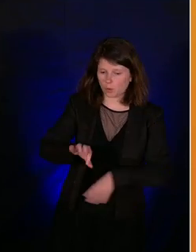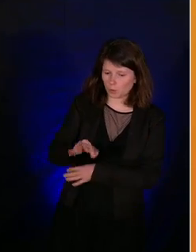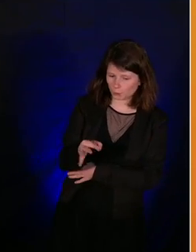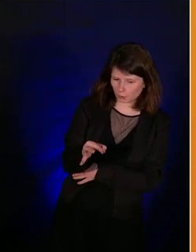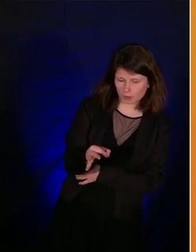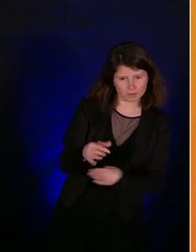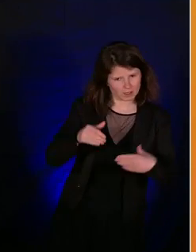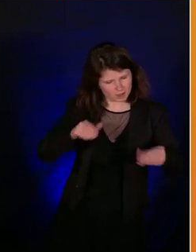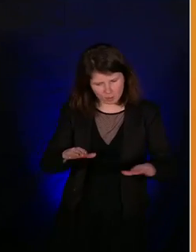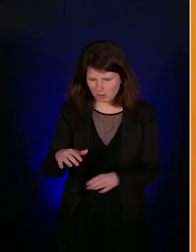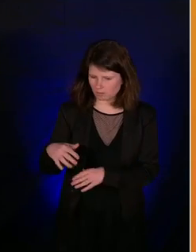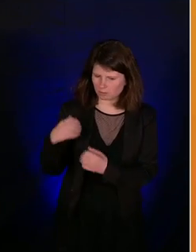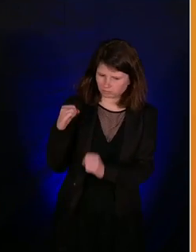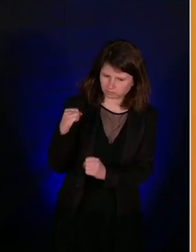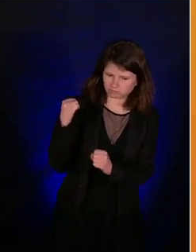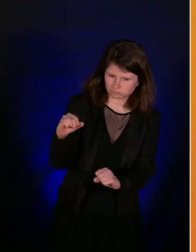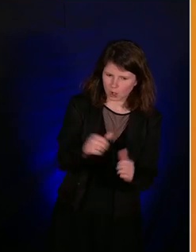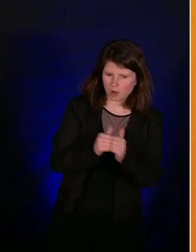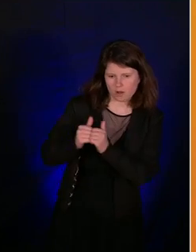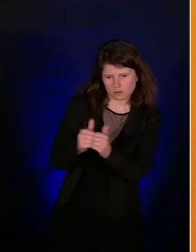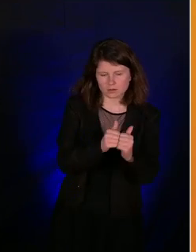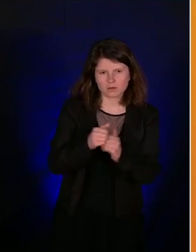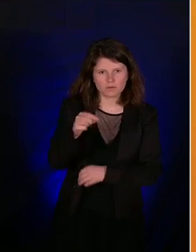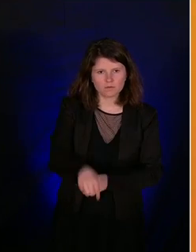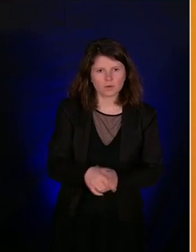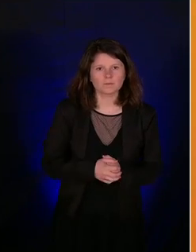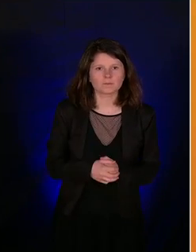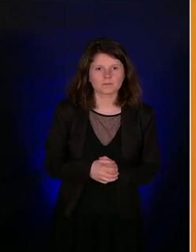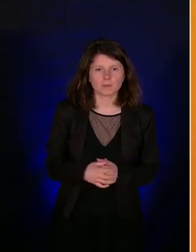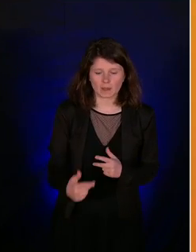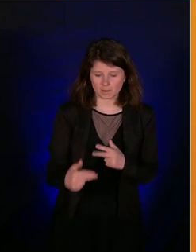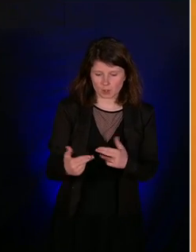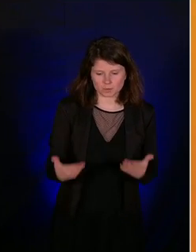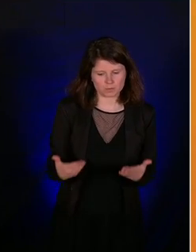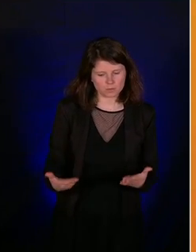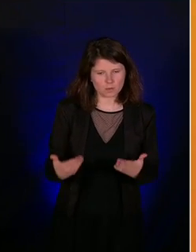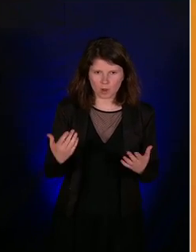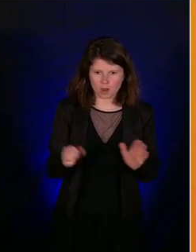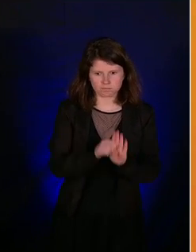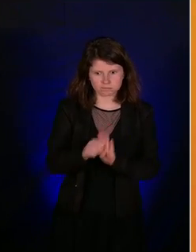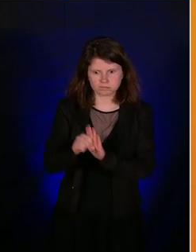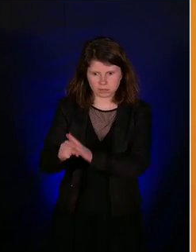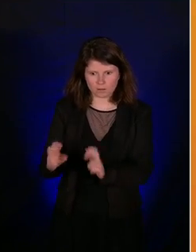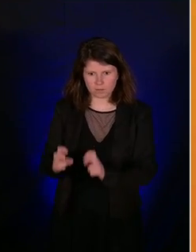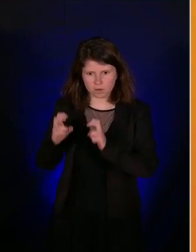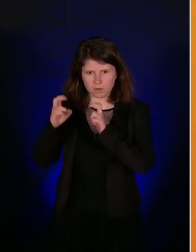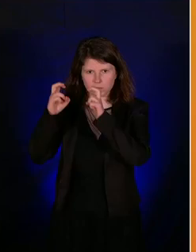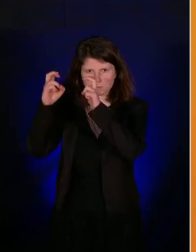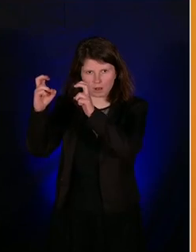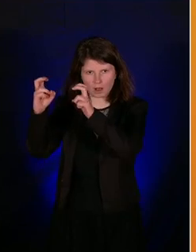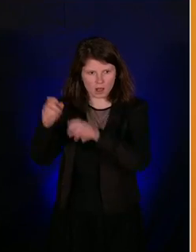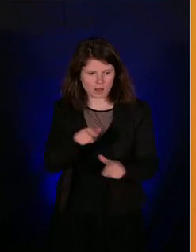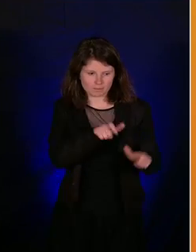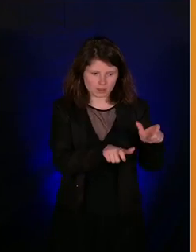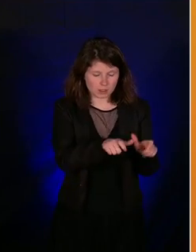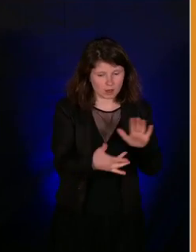lutter ensemble dans une période de montter des idées d'extrême droite réaffirmer notre soutien à toutes seules et ceux qui risquent que leur vie pour venir